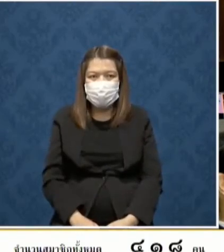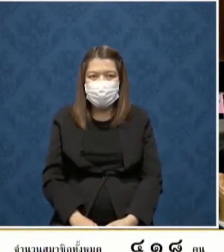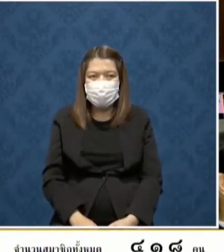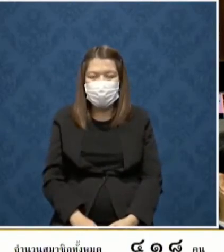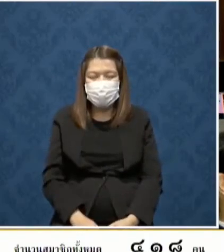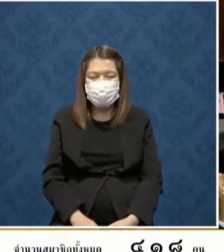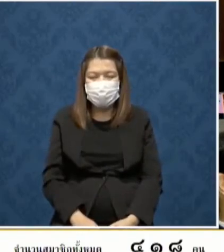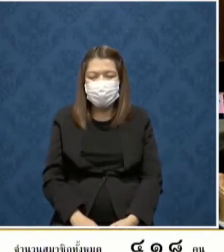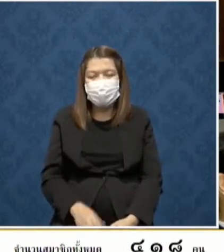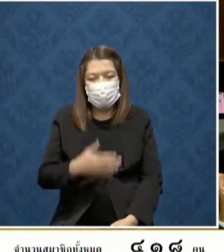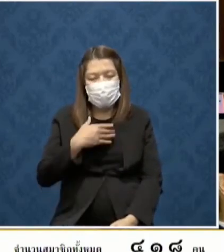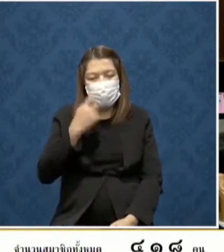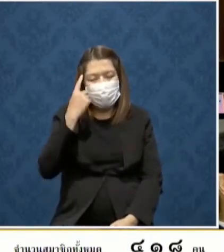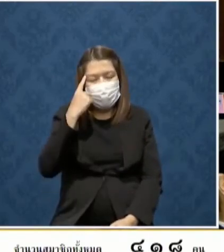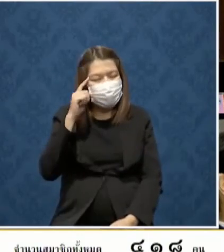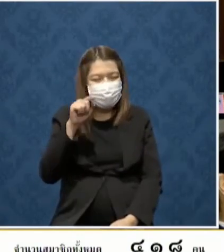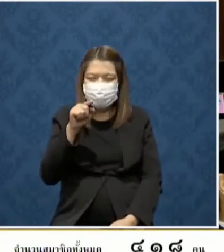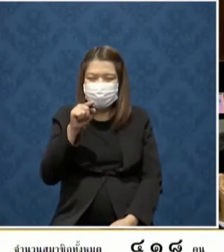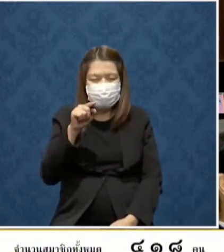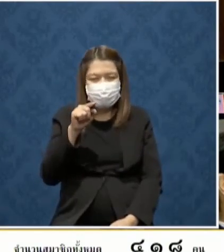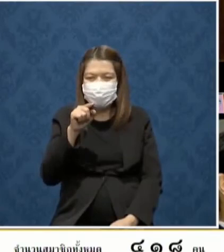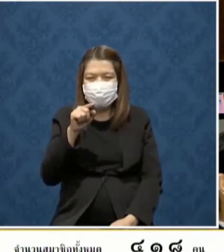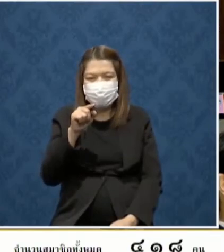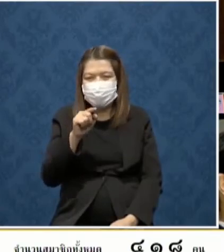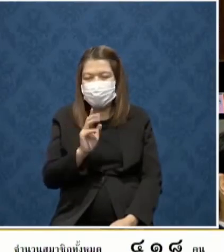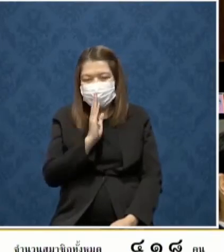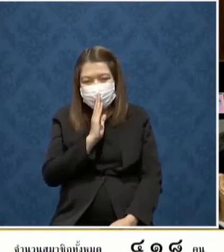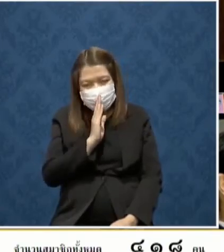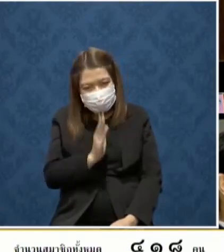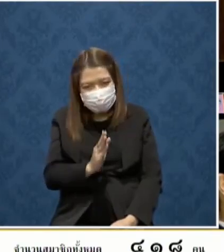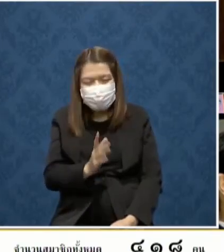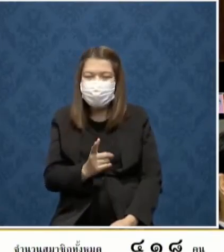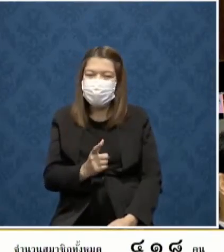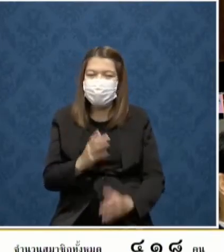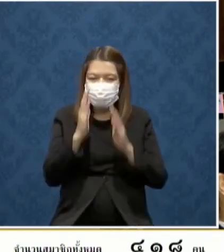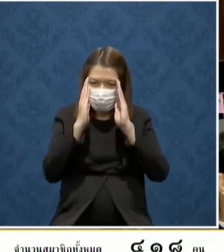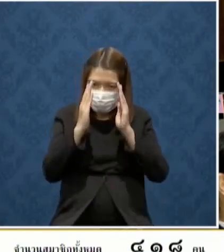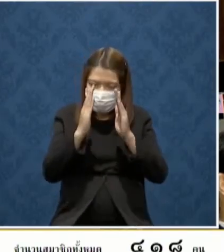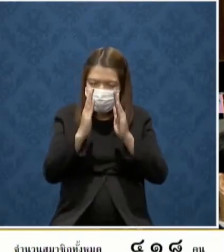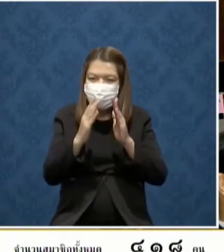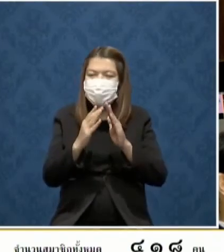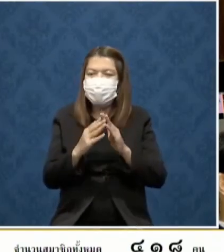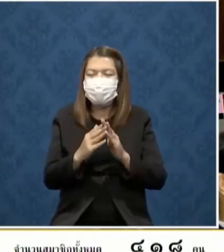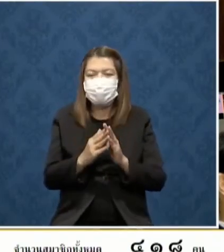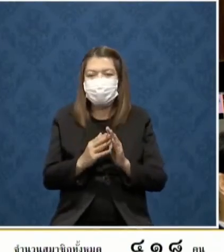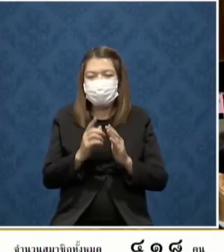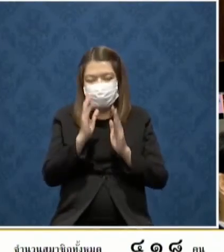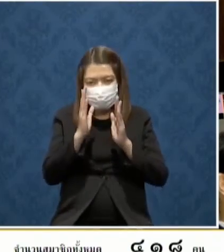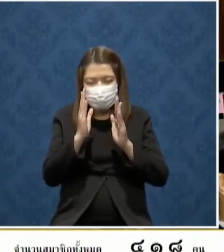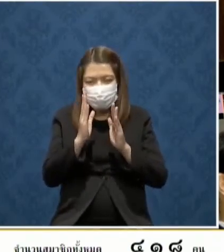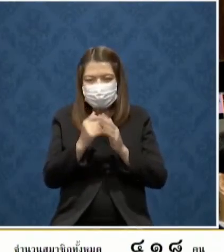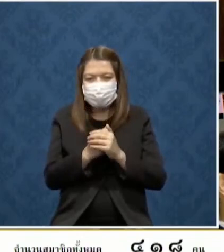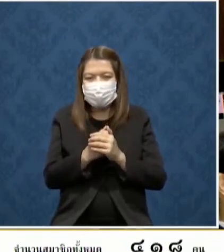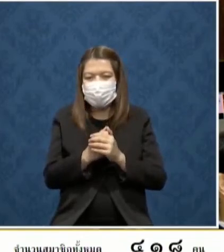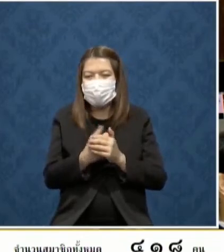ยินยันครับ ผมไมคิวานี่คอความปกพรองโดยสุจริแตนี่คอความจงใจปกพ่อง แงเคก